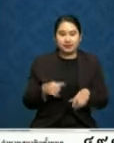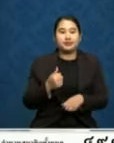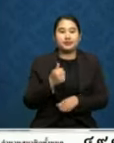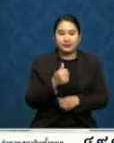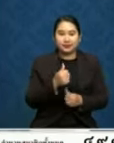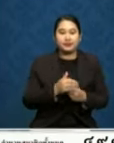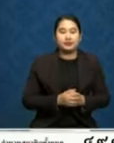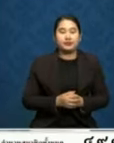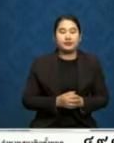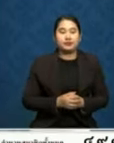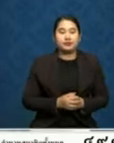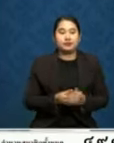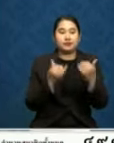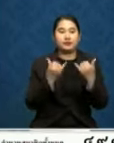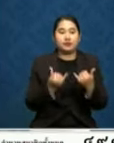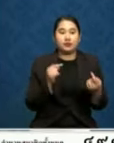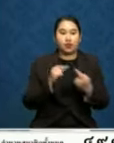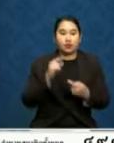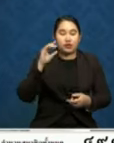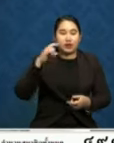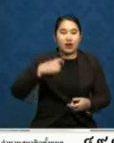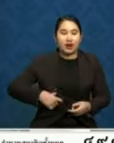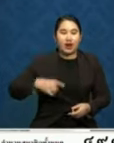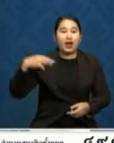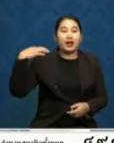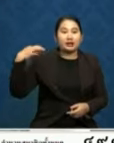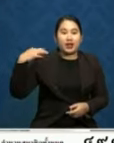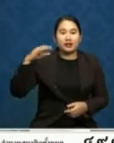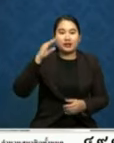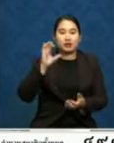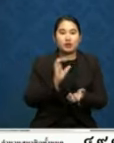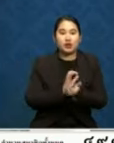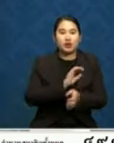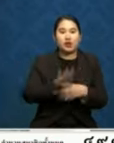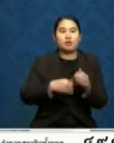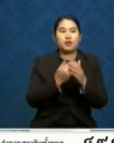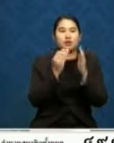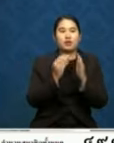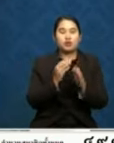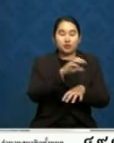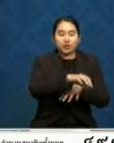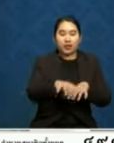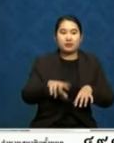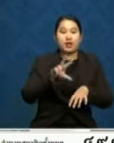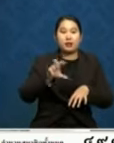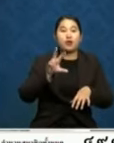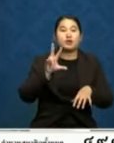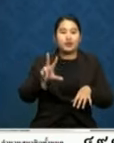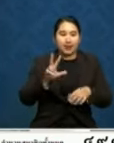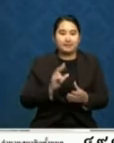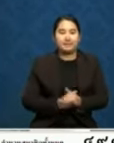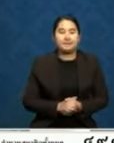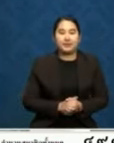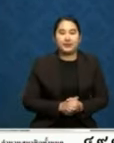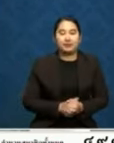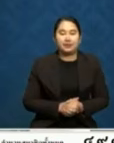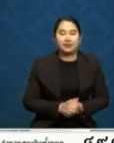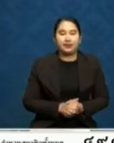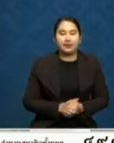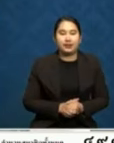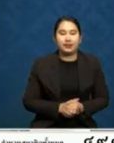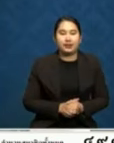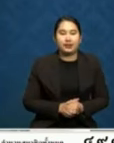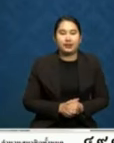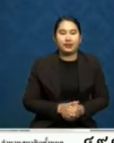ประเทศนะครับแต่ว่าปัจจุบันเนี่ยทนายอาสาประจำสถานีตำรวจเนี่ยทั้งหมด303สถานีเท่านั้นนะครับจากจำน